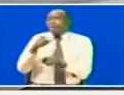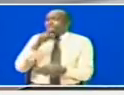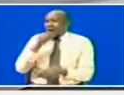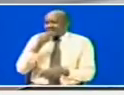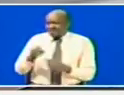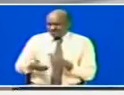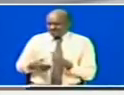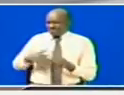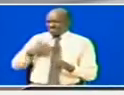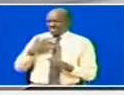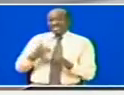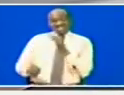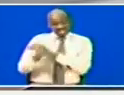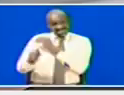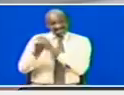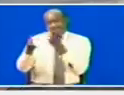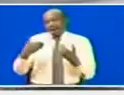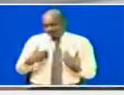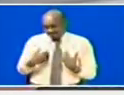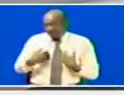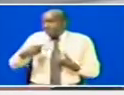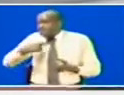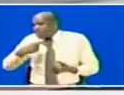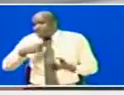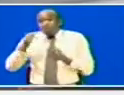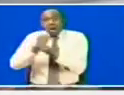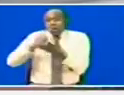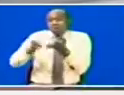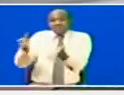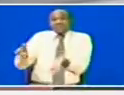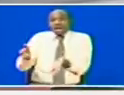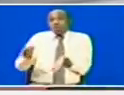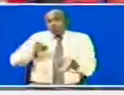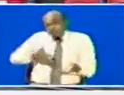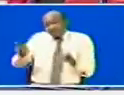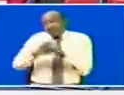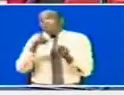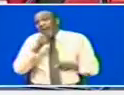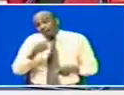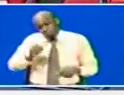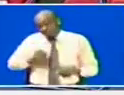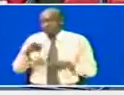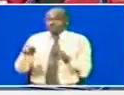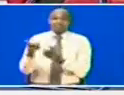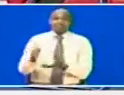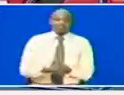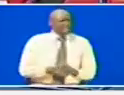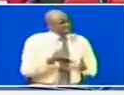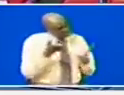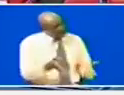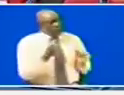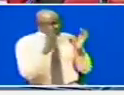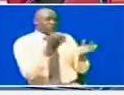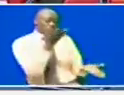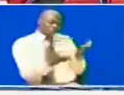unakuwa kidogo katika hatari ya kujiuliza, nafasi yangu hapa ipi? Niingilie wapi? Nifanye lipi? Tukilinganisha labda